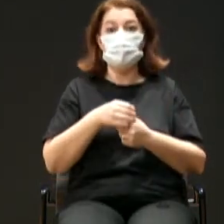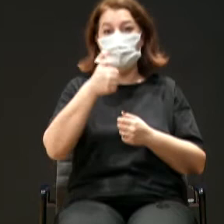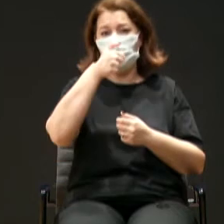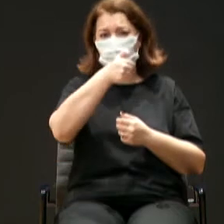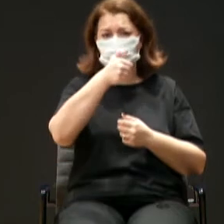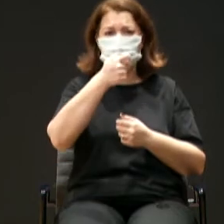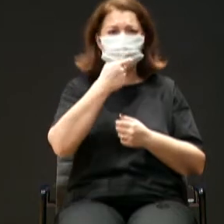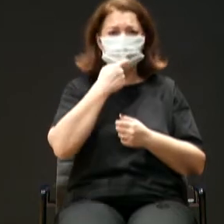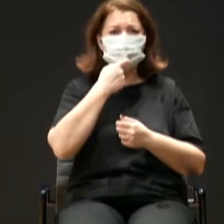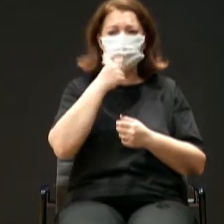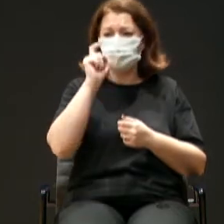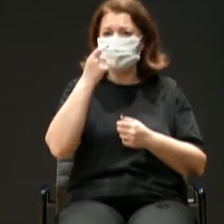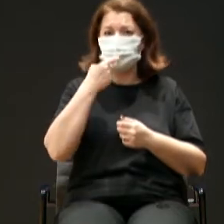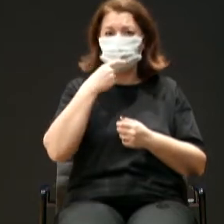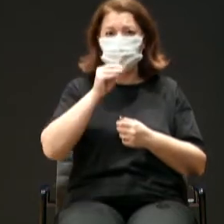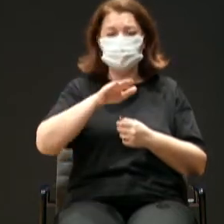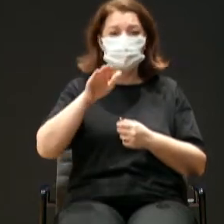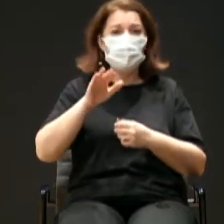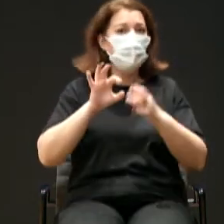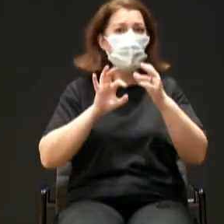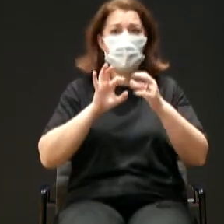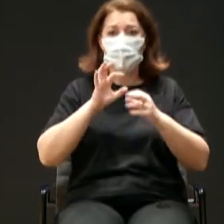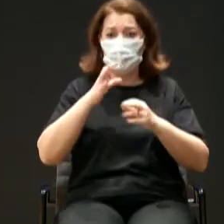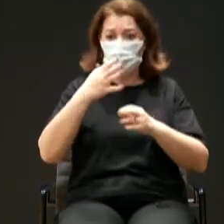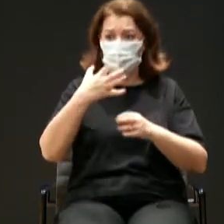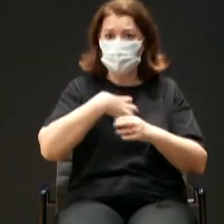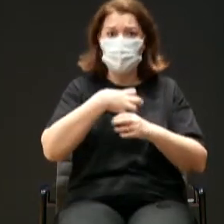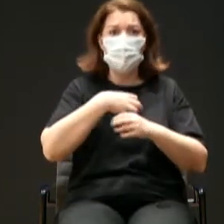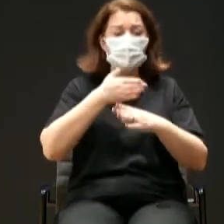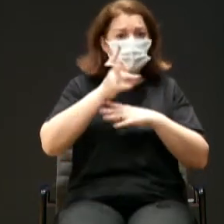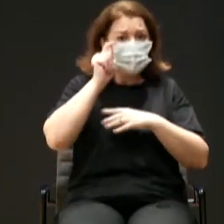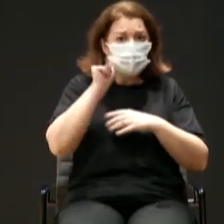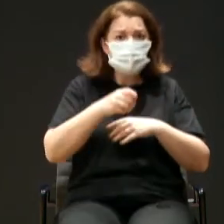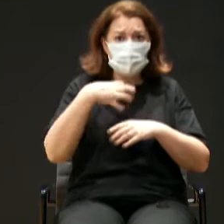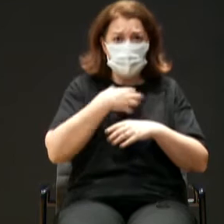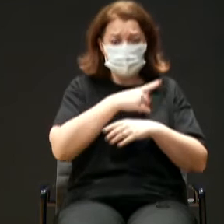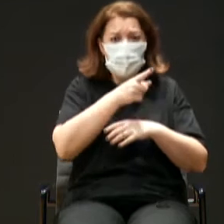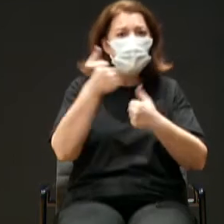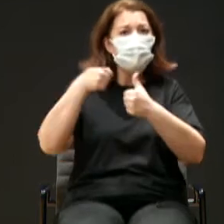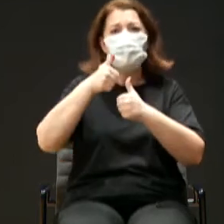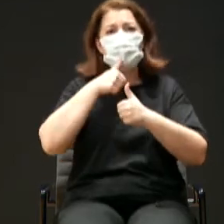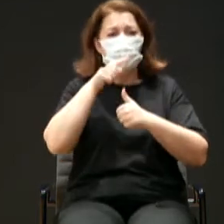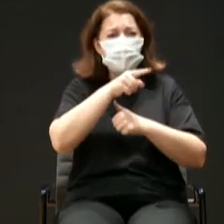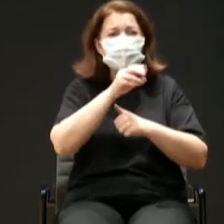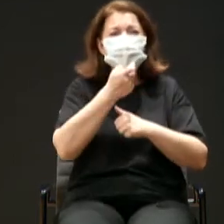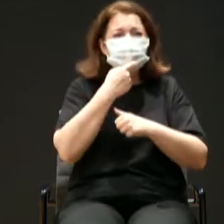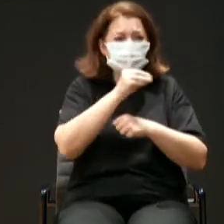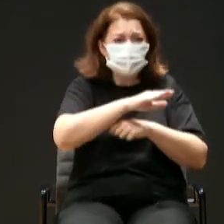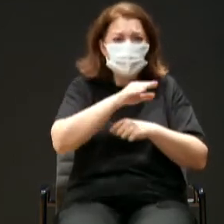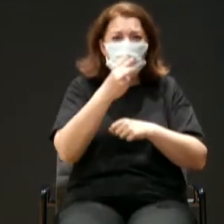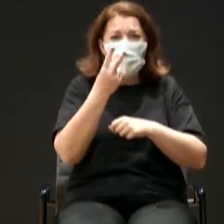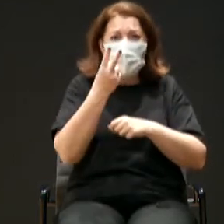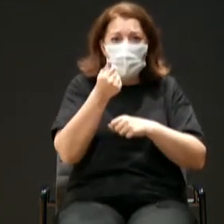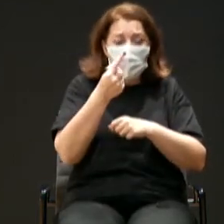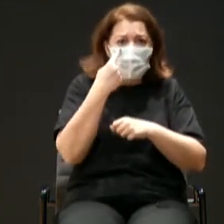6-9 yaşında çocuklar, öz annesi, üvey babası bu yaşta çocukları para karşılığı peşkeş